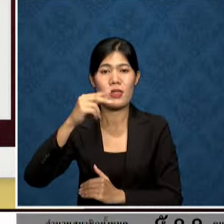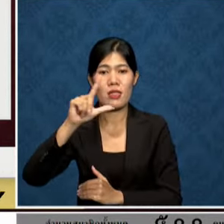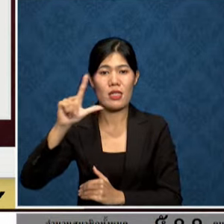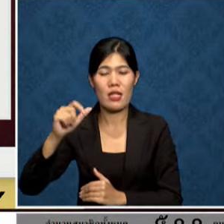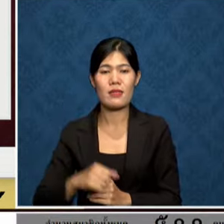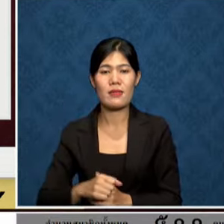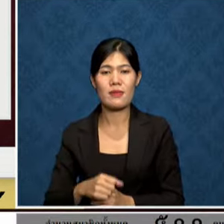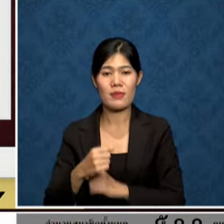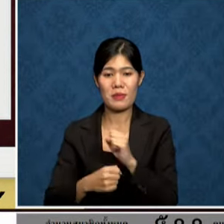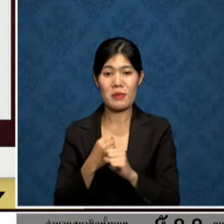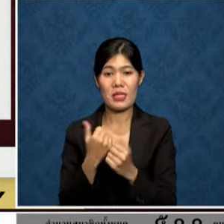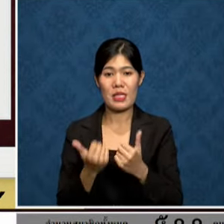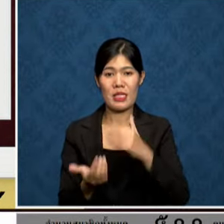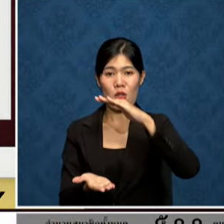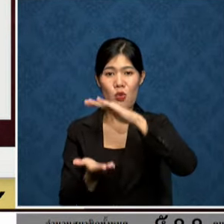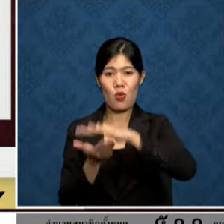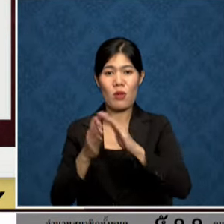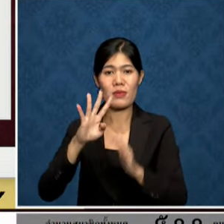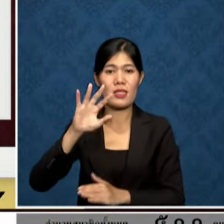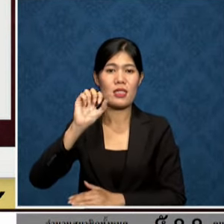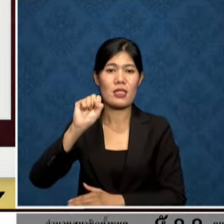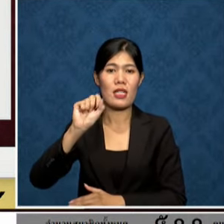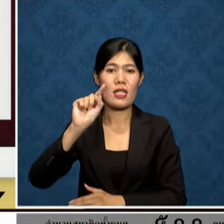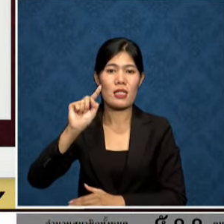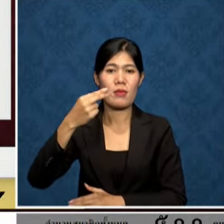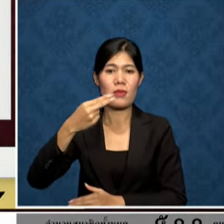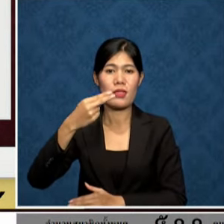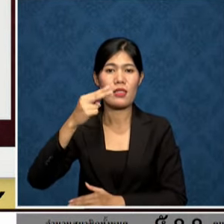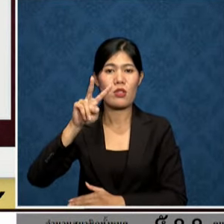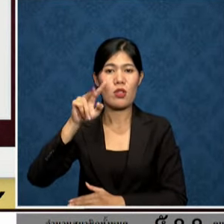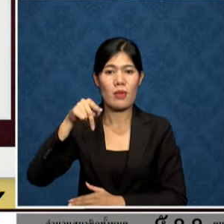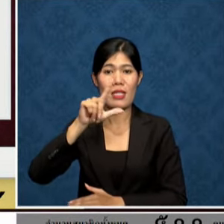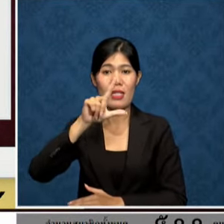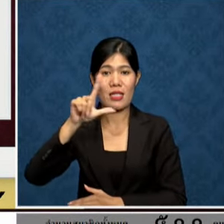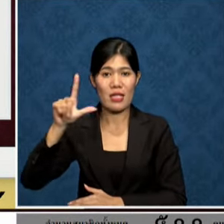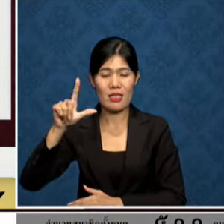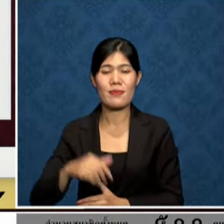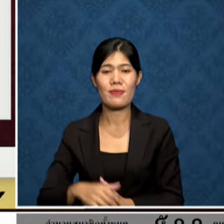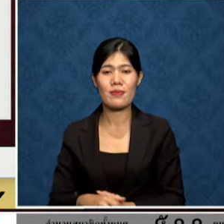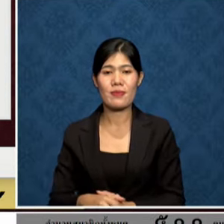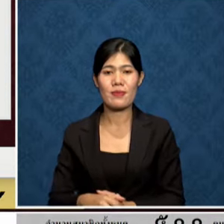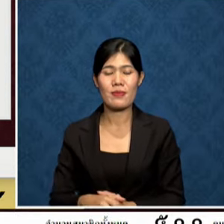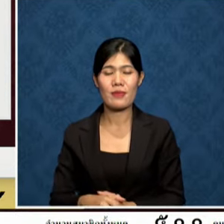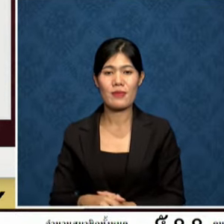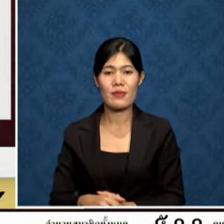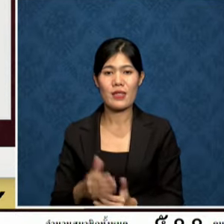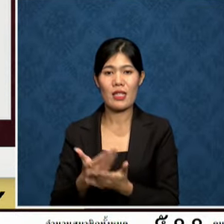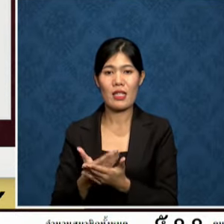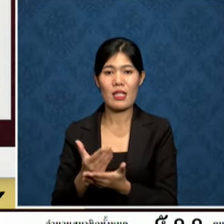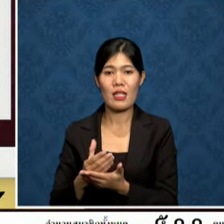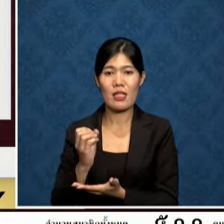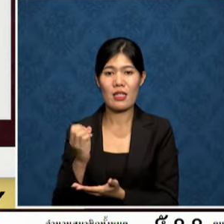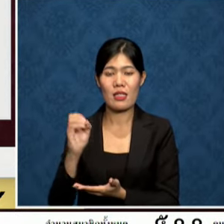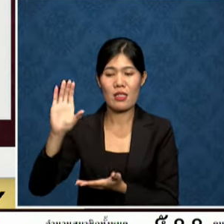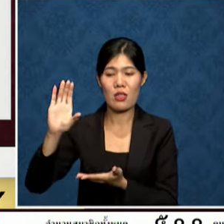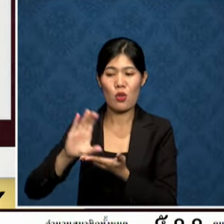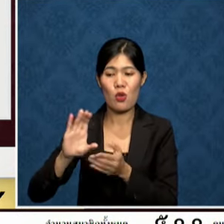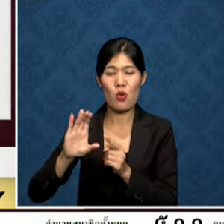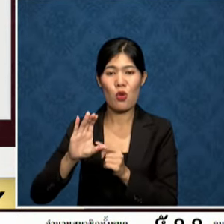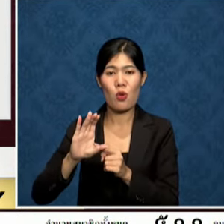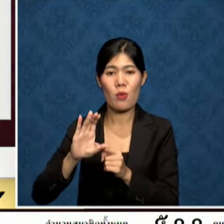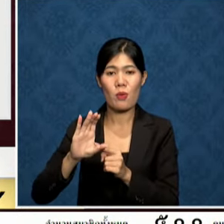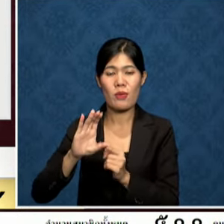นี้รวมแล้วเนี่ย 41,000 2,000ล้านบาทเศษค่ะงบผูกพันนะคะก็คือที่ดาวไว้ต้องไปผ่อนเต่อนะคะ